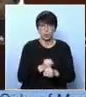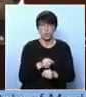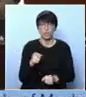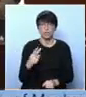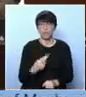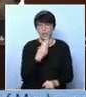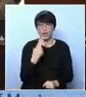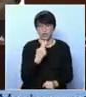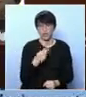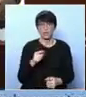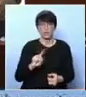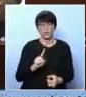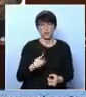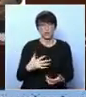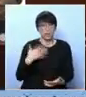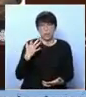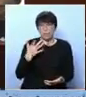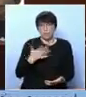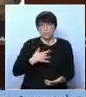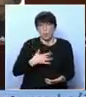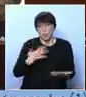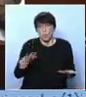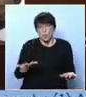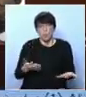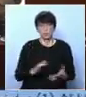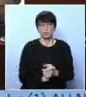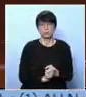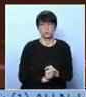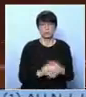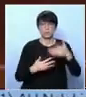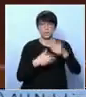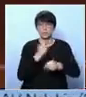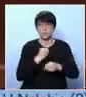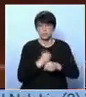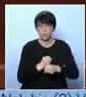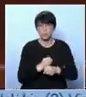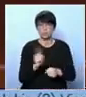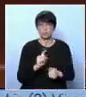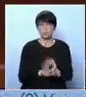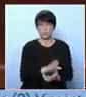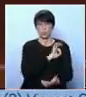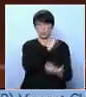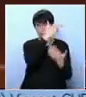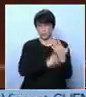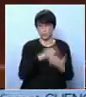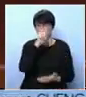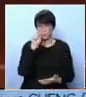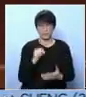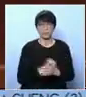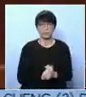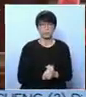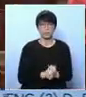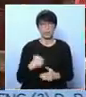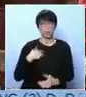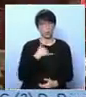係一個海市蜃樓。既然要做，幾時去做？多謝。 有咩規程問題？ 主席，我